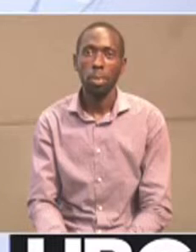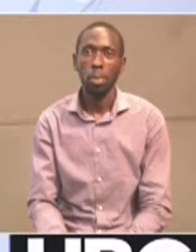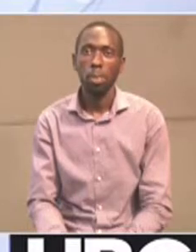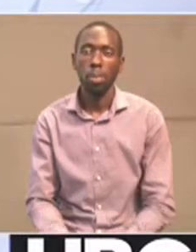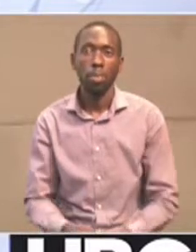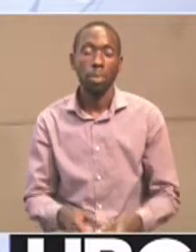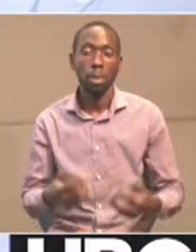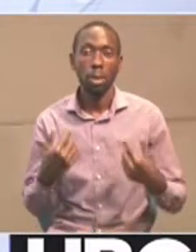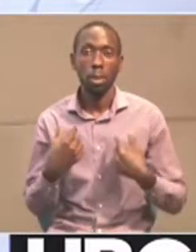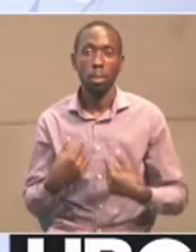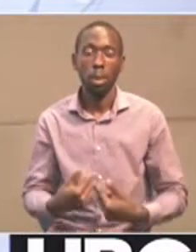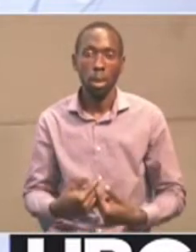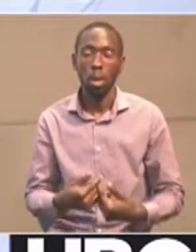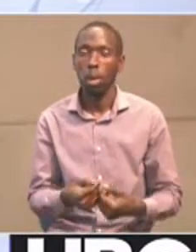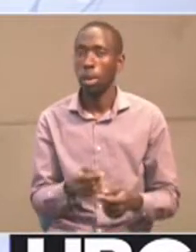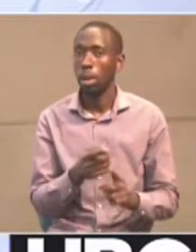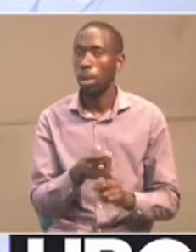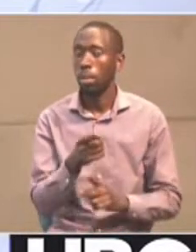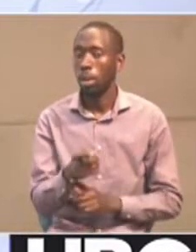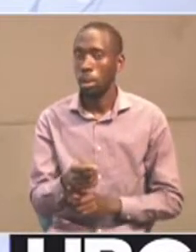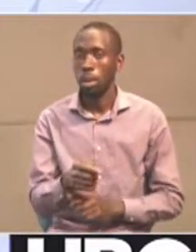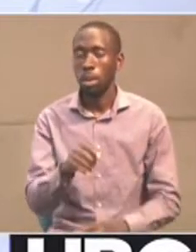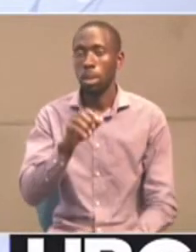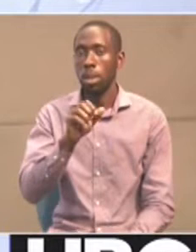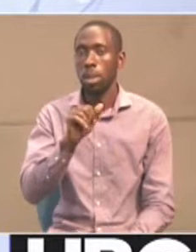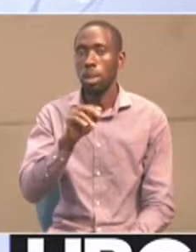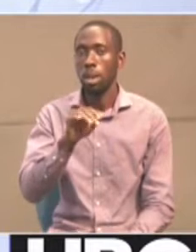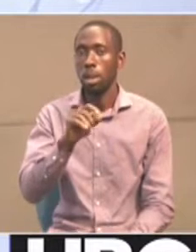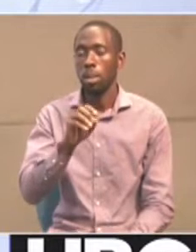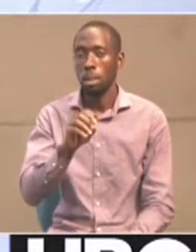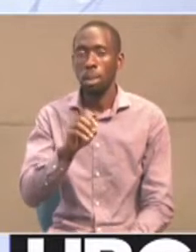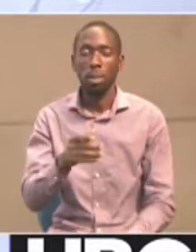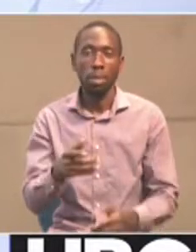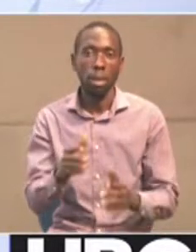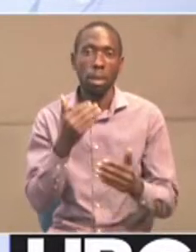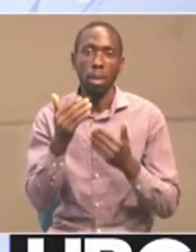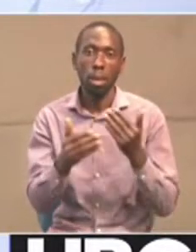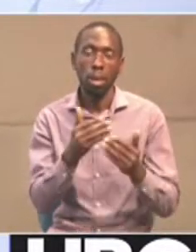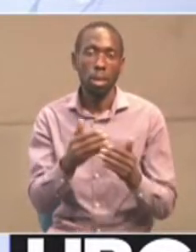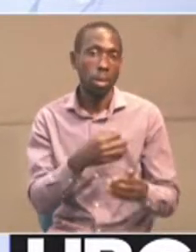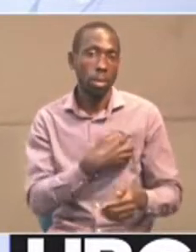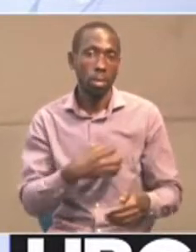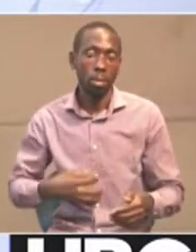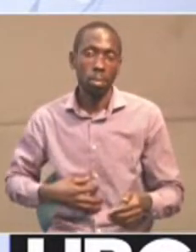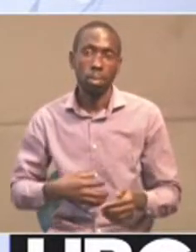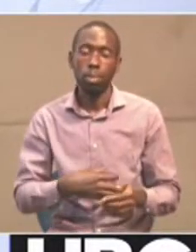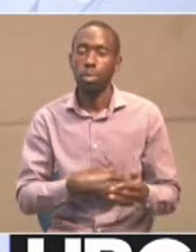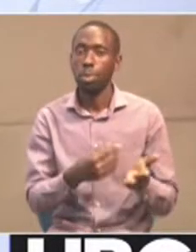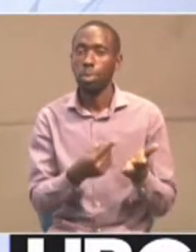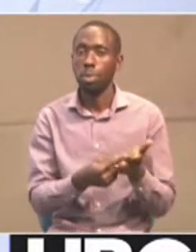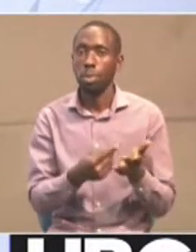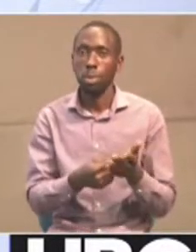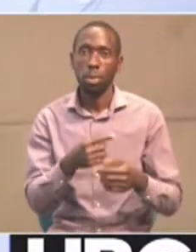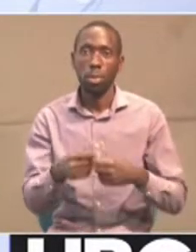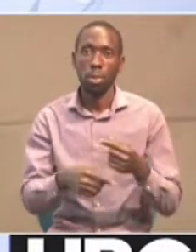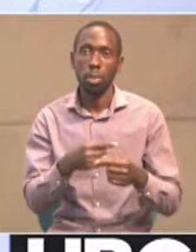Atemeya we gombola ye masekati ga Kampala Salemo Oholu atendereze jerye gwanga okwenyigiranga mukokoma ebitundo